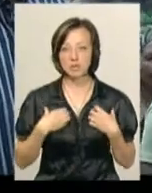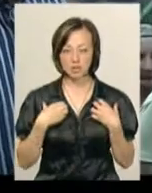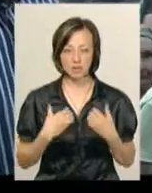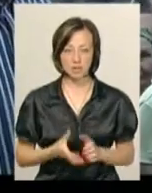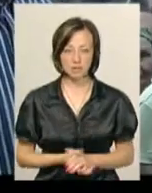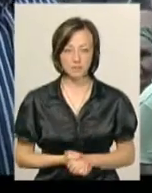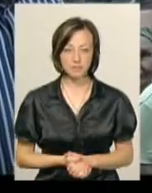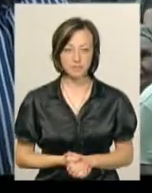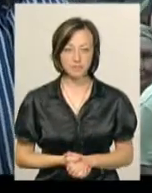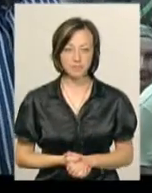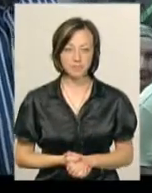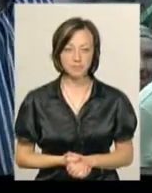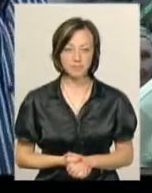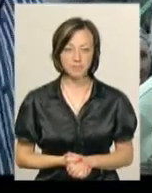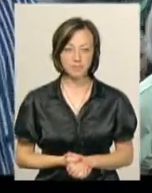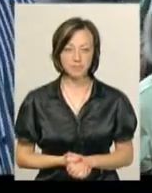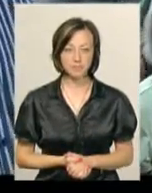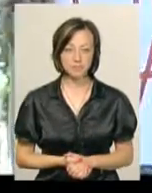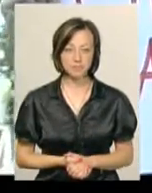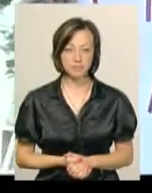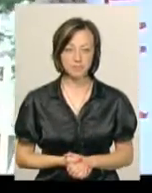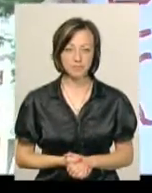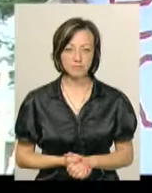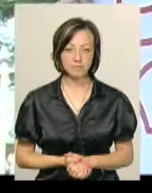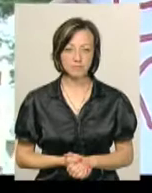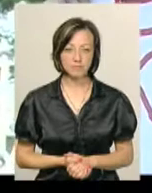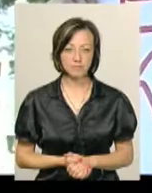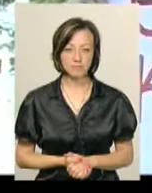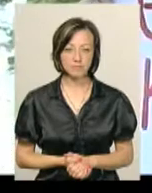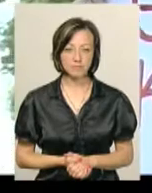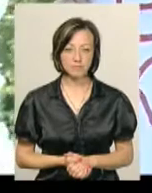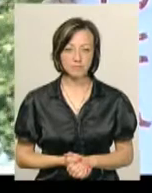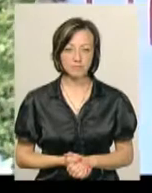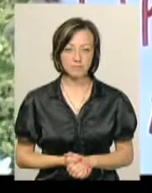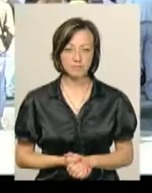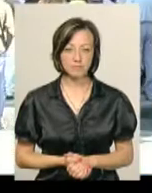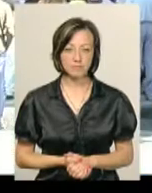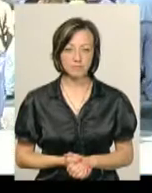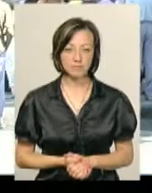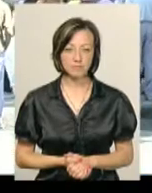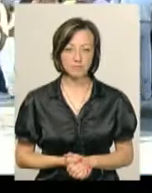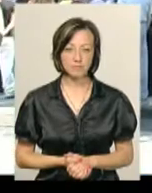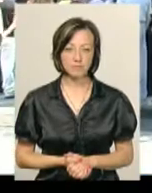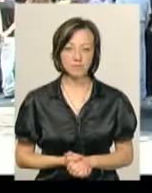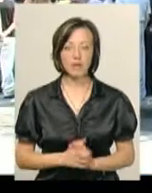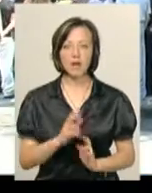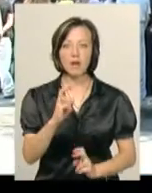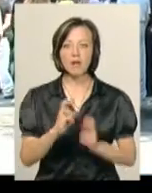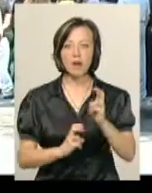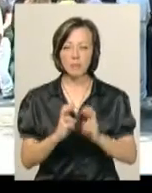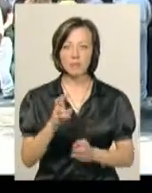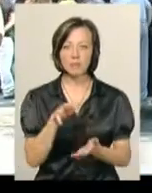Суть зустрічних кроків ми зараз не вскриваємо. Вони будуть всі в правиловому полі. Фабрика займається